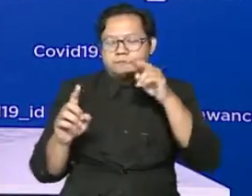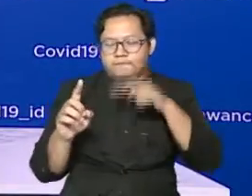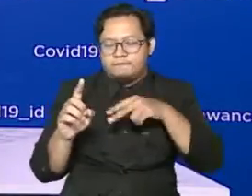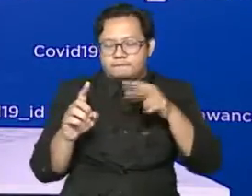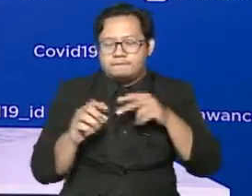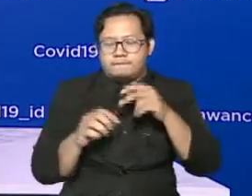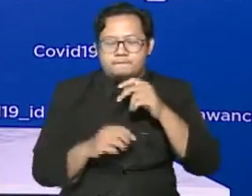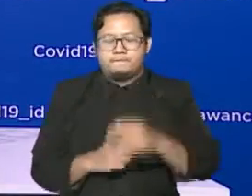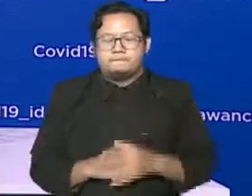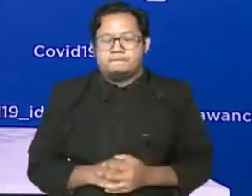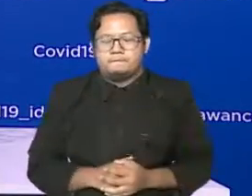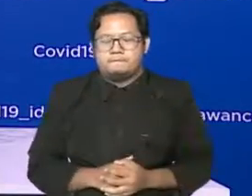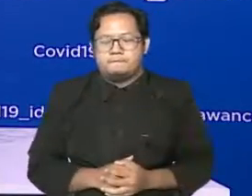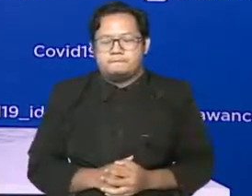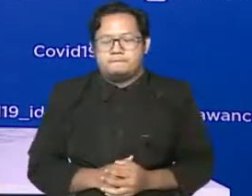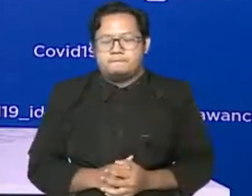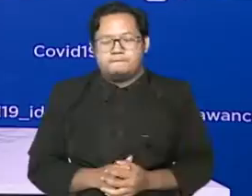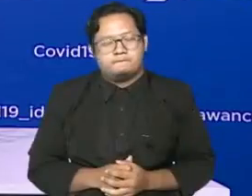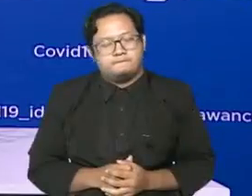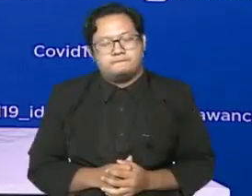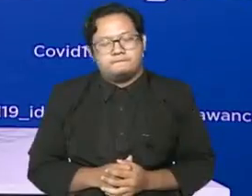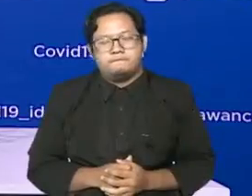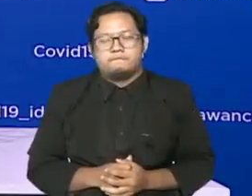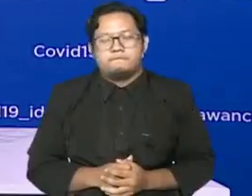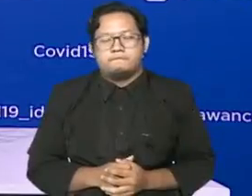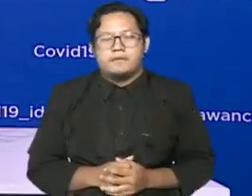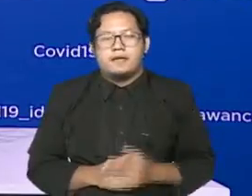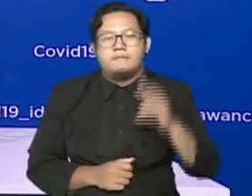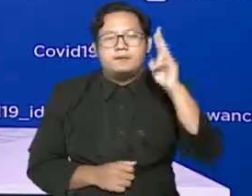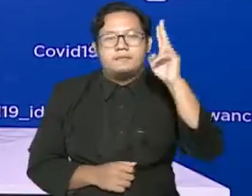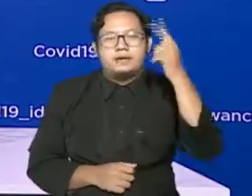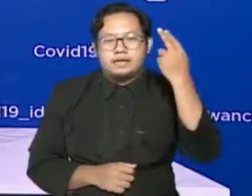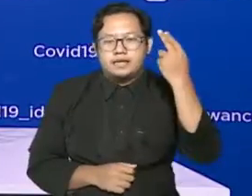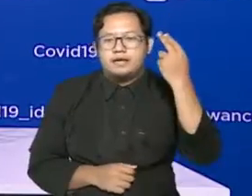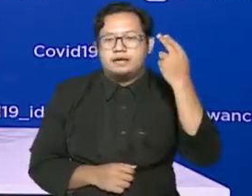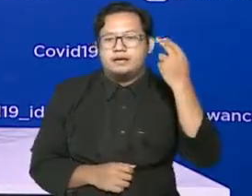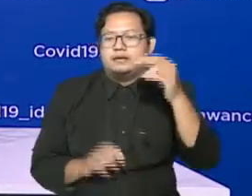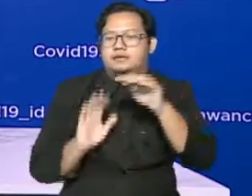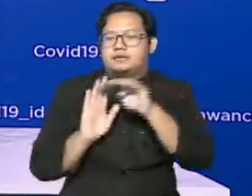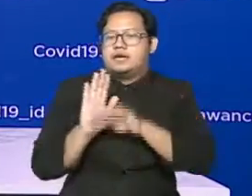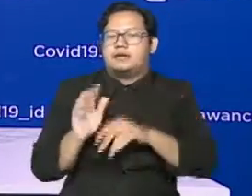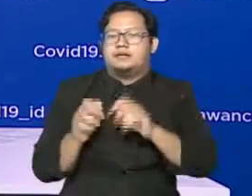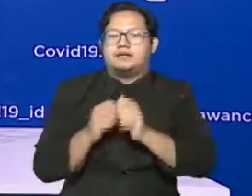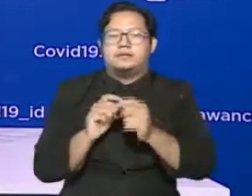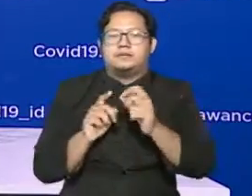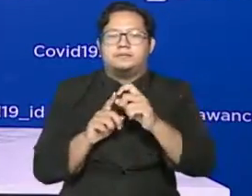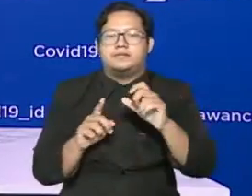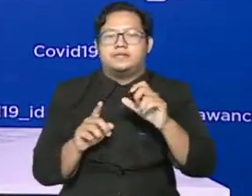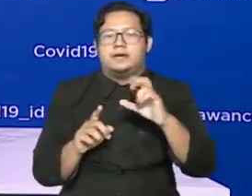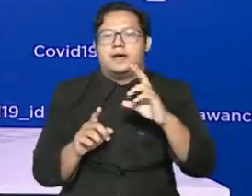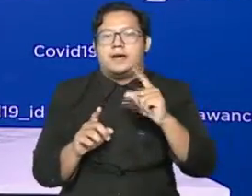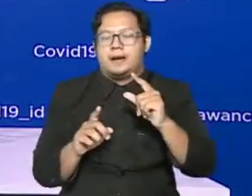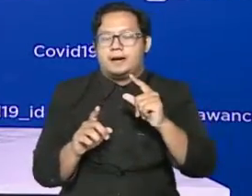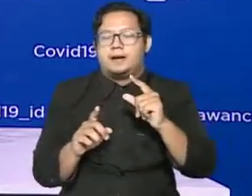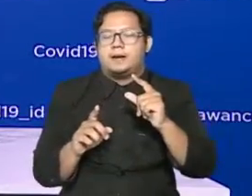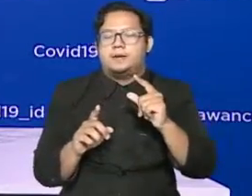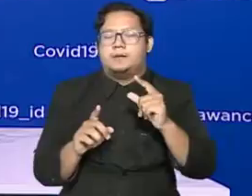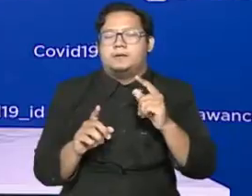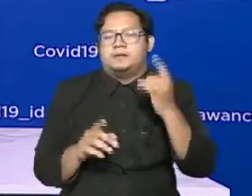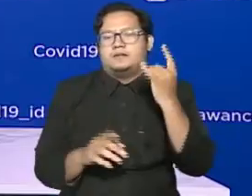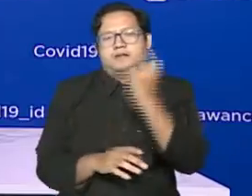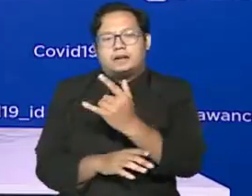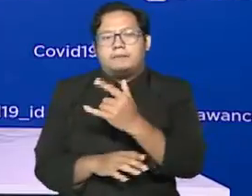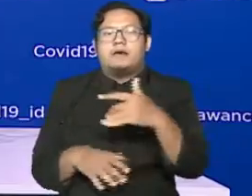antigen dilakukan lalu Apakah pemerintah tetap pertahankan syarat spdr bahkan diperluas Pemuda lain